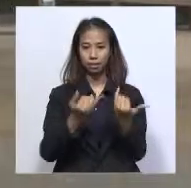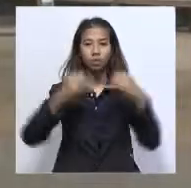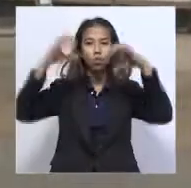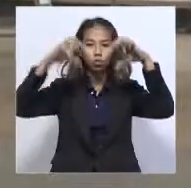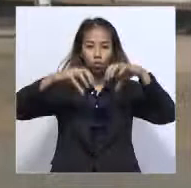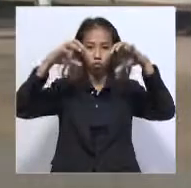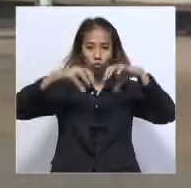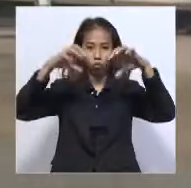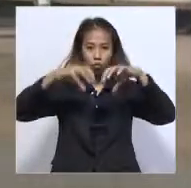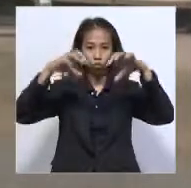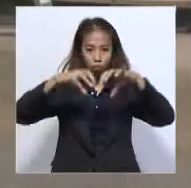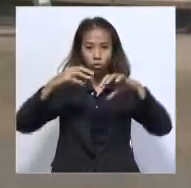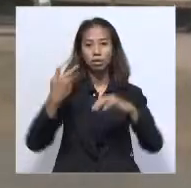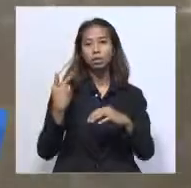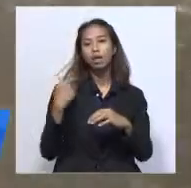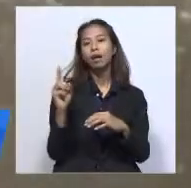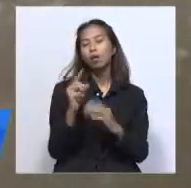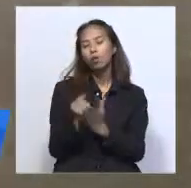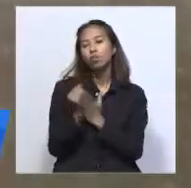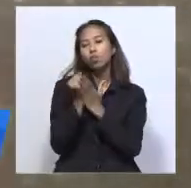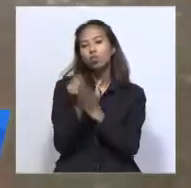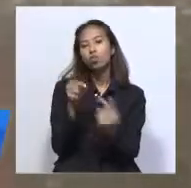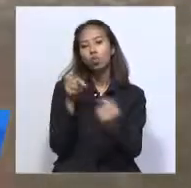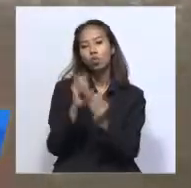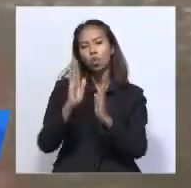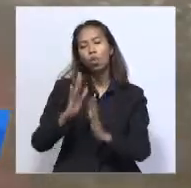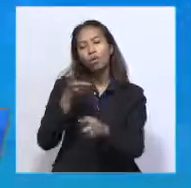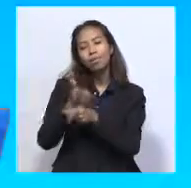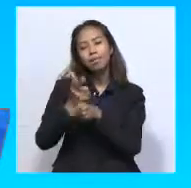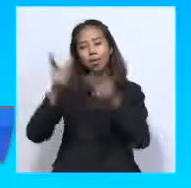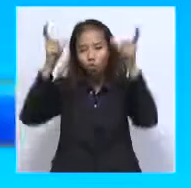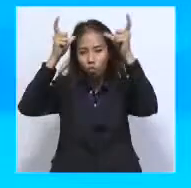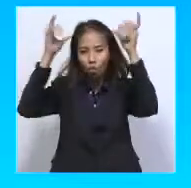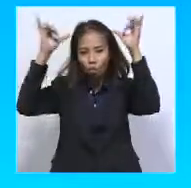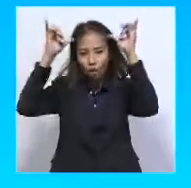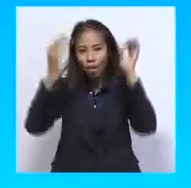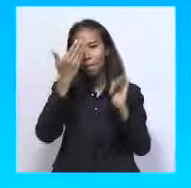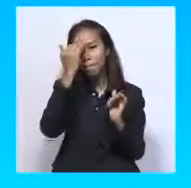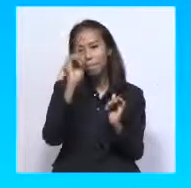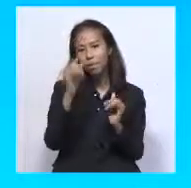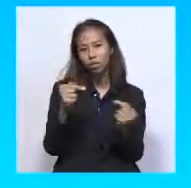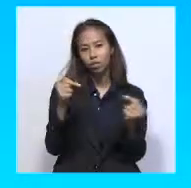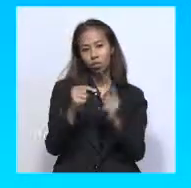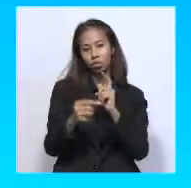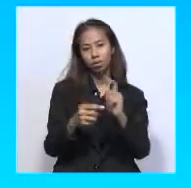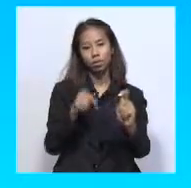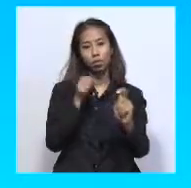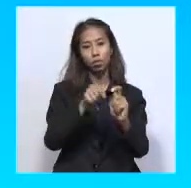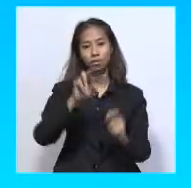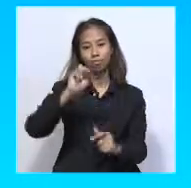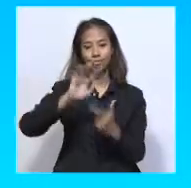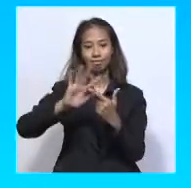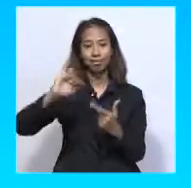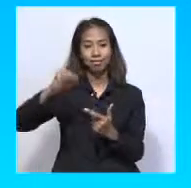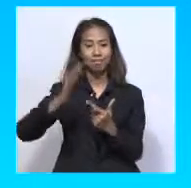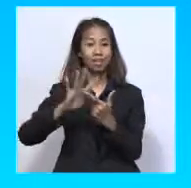ที่ตกลงมาค่ะส่งผลดีกับเกษตรกรที่เลี้ยงโคกระบือนะคะโดยเฉพาะเกษตรกรบ้านนาจารที่ตำบลบึงคล้าอำเ